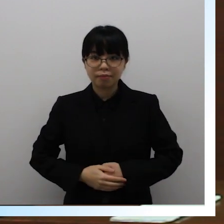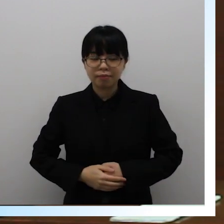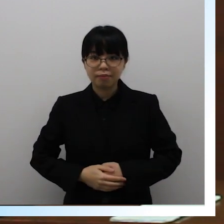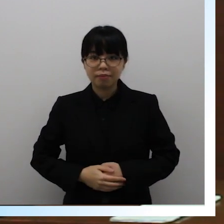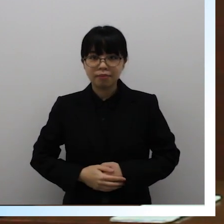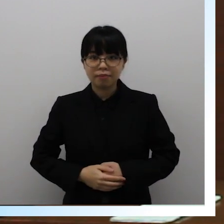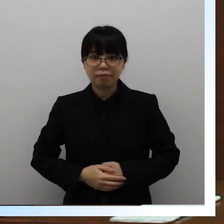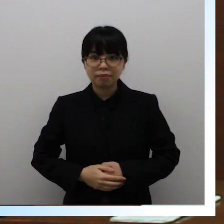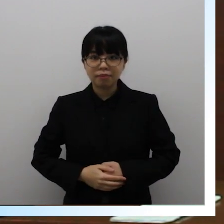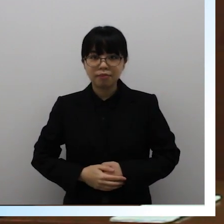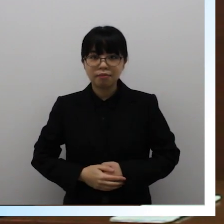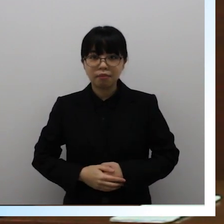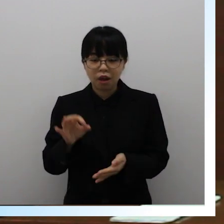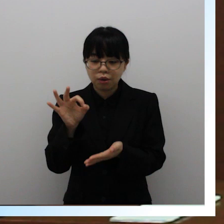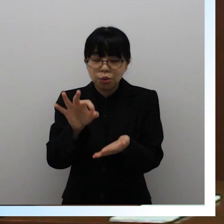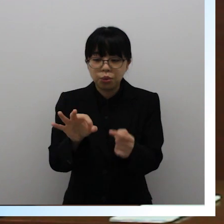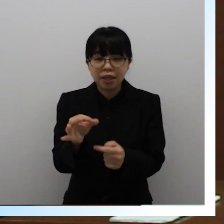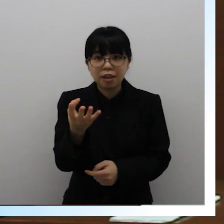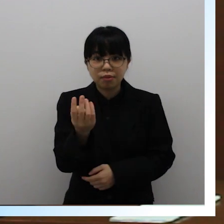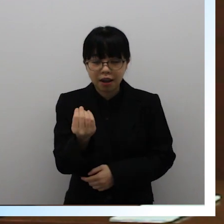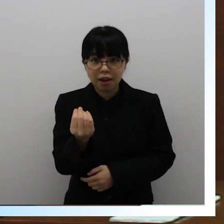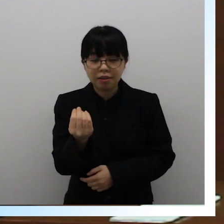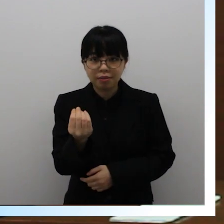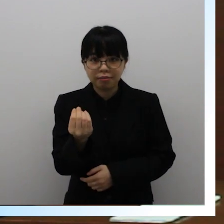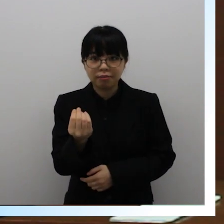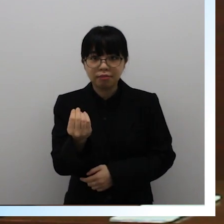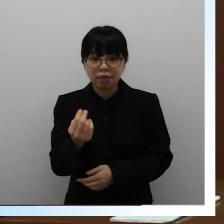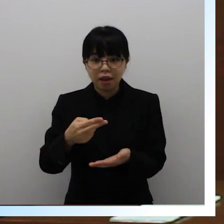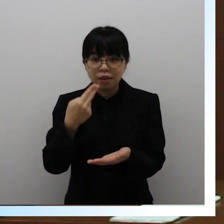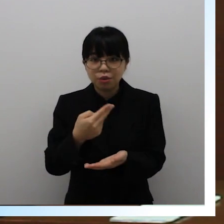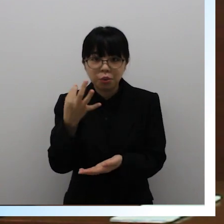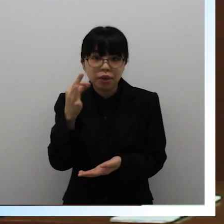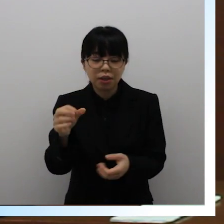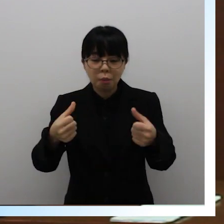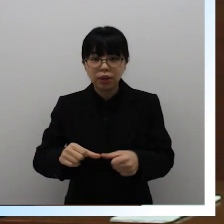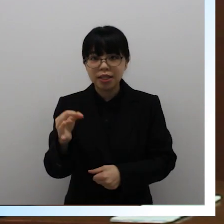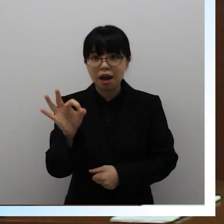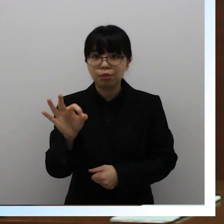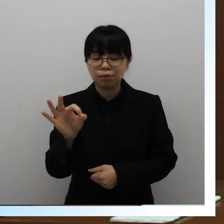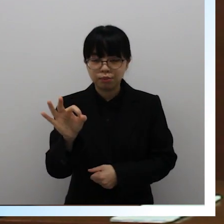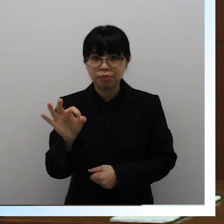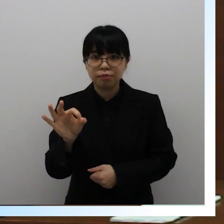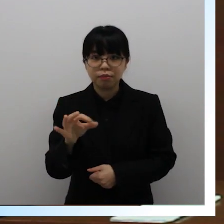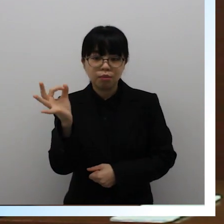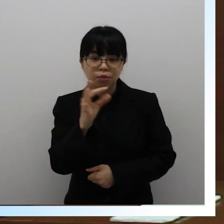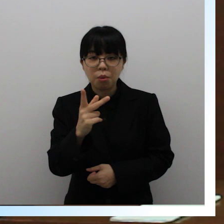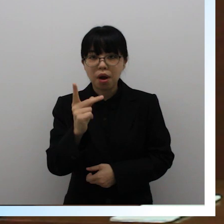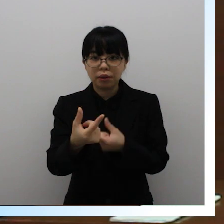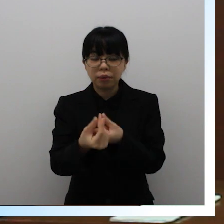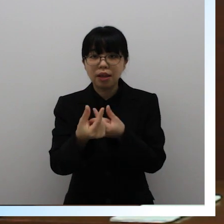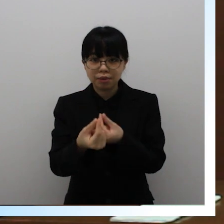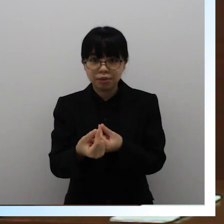化と同様、小学生では年間53,900円、中学生では年間65,000円を上限